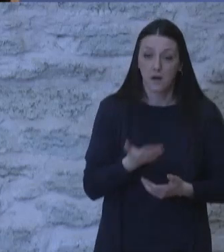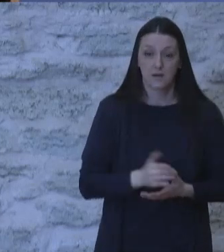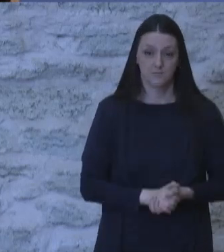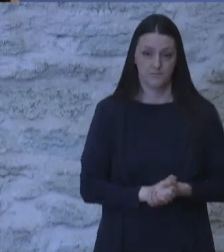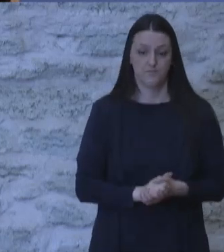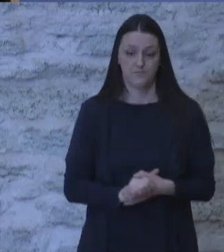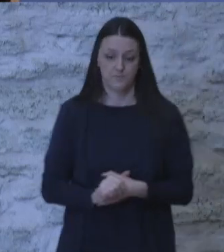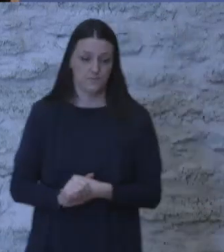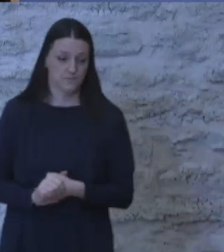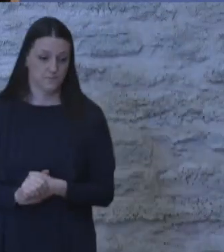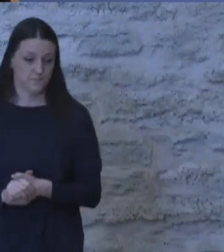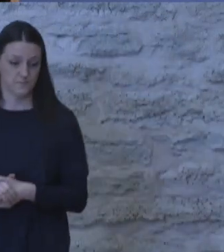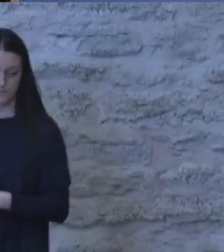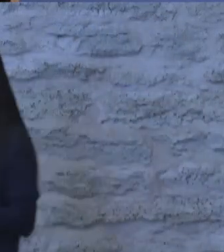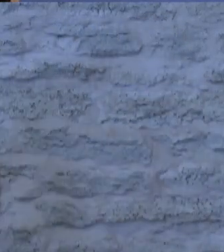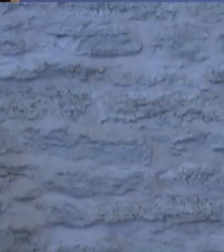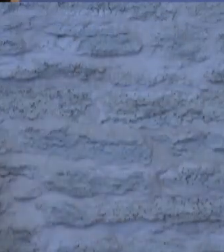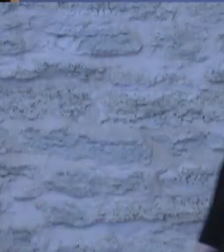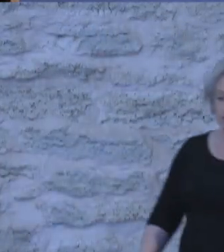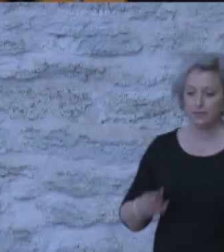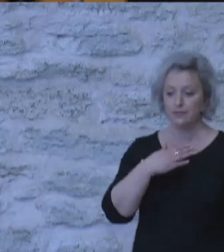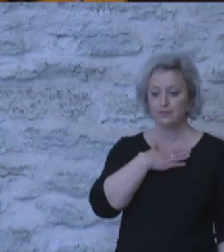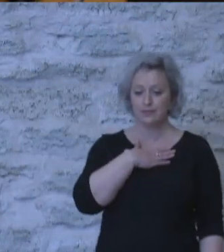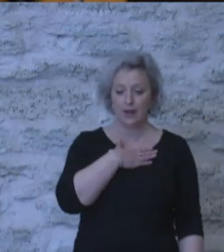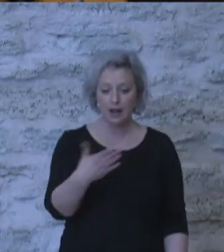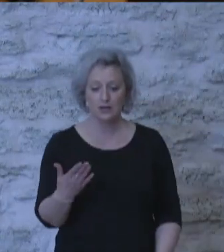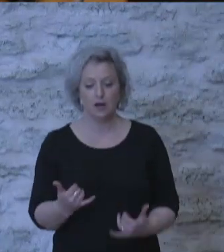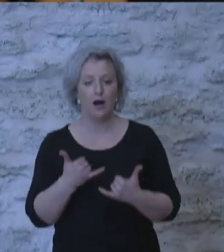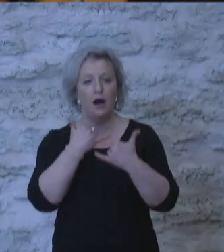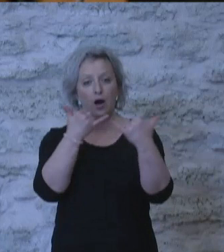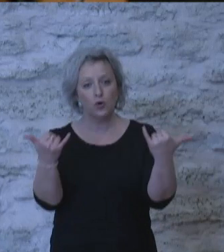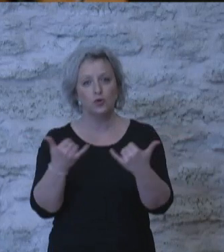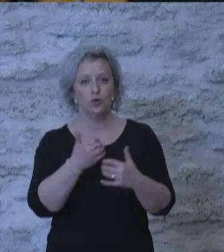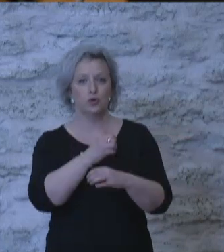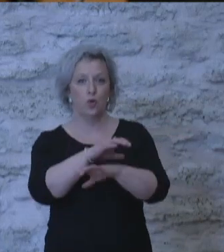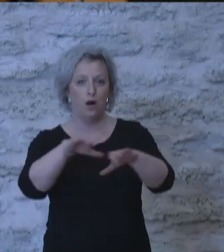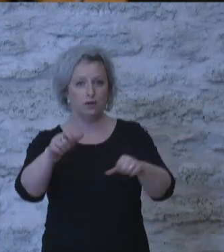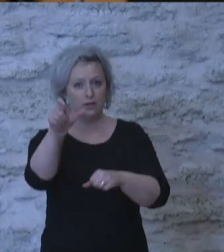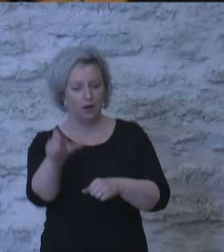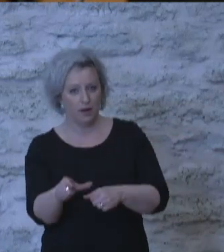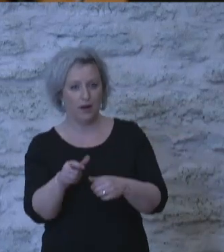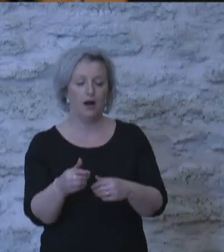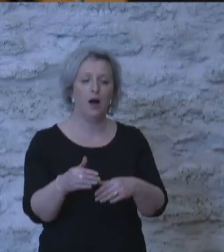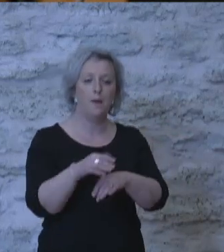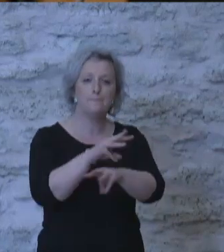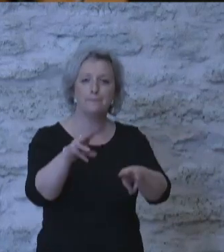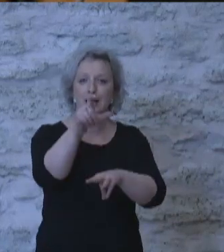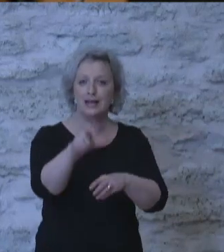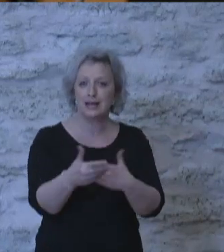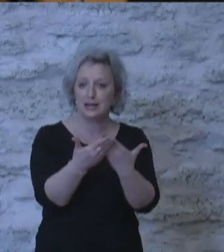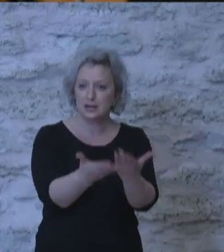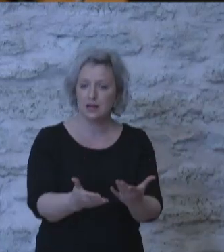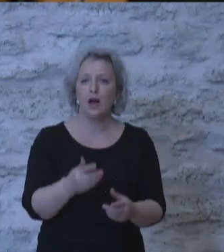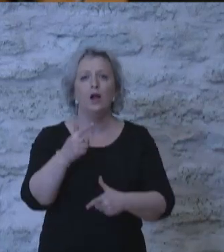Urmas Kruuse palun. Aitäh, austud istungi jõhata ja lugupeetud minister. Lõmmelikult kaubanduse toimime, nii siin on